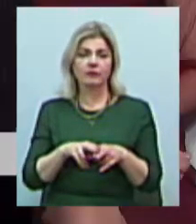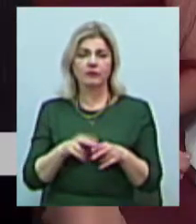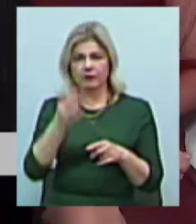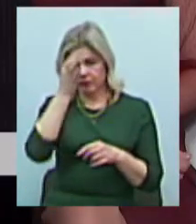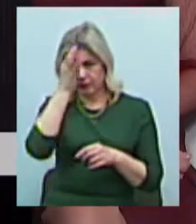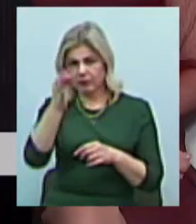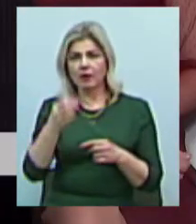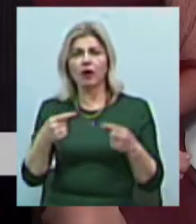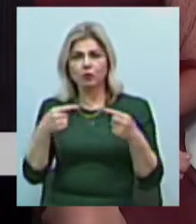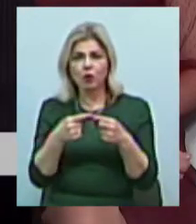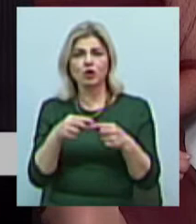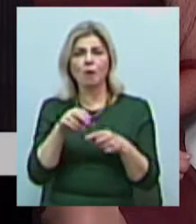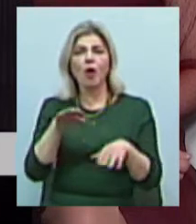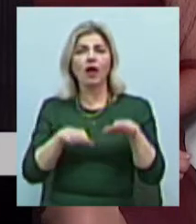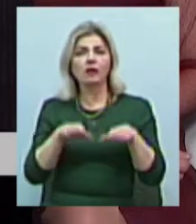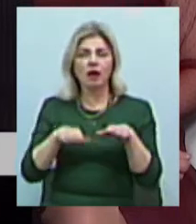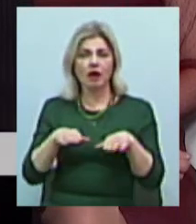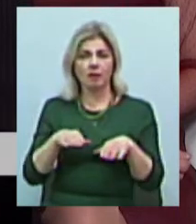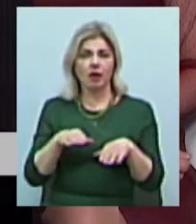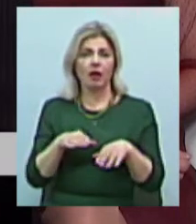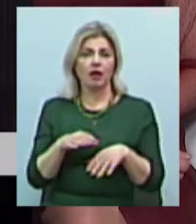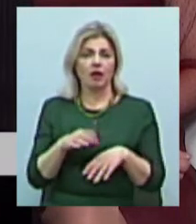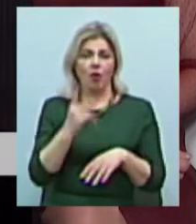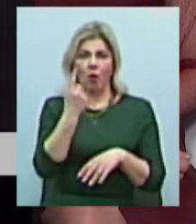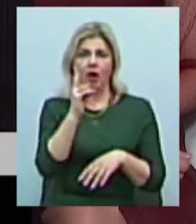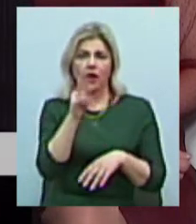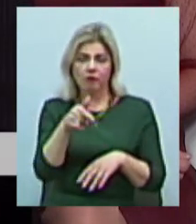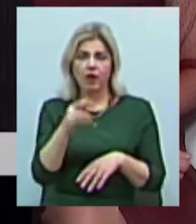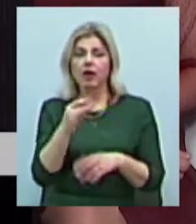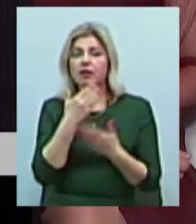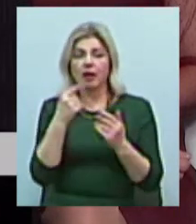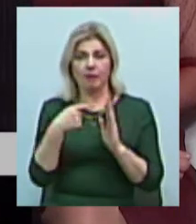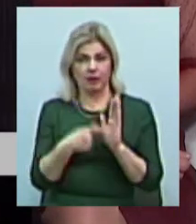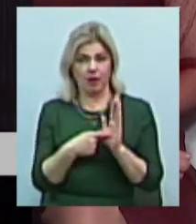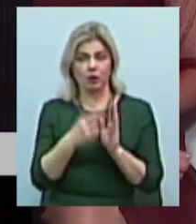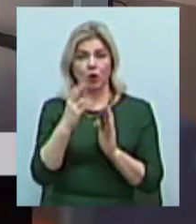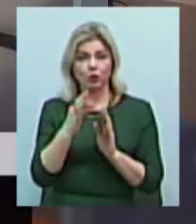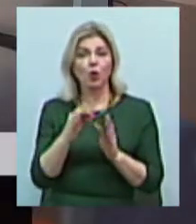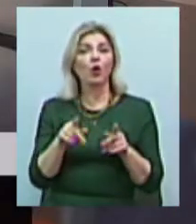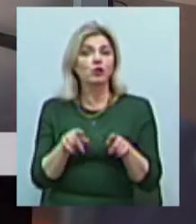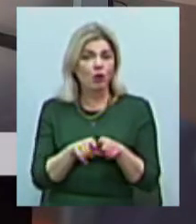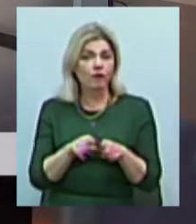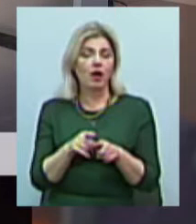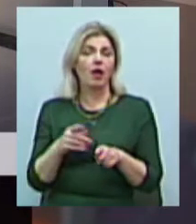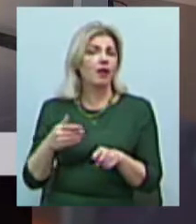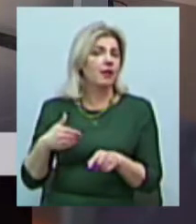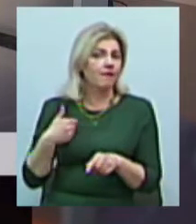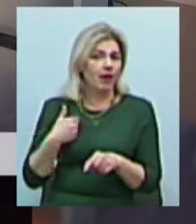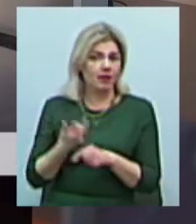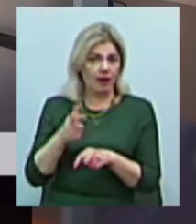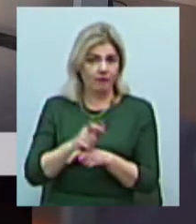тютельку по кілограму ваги. І, ну, нема питання. Але, звісно, знову ж таки, найефективніша